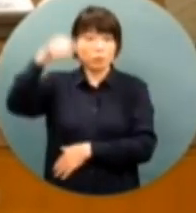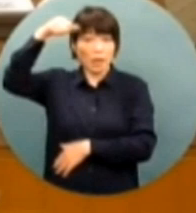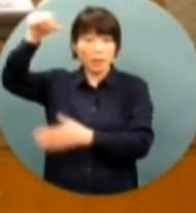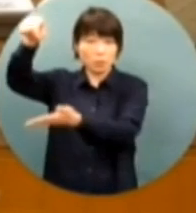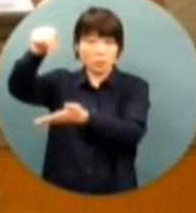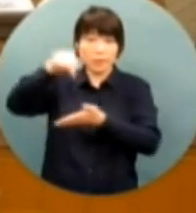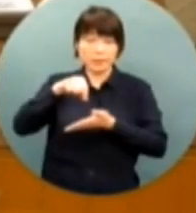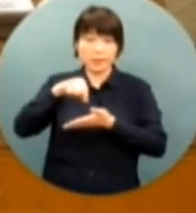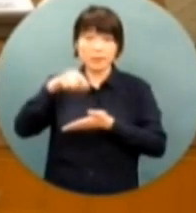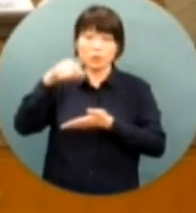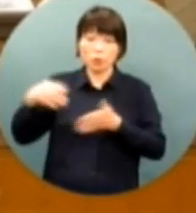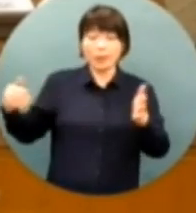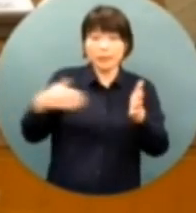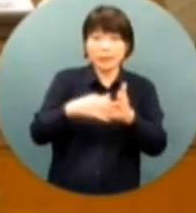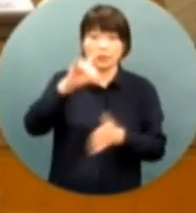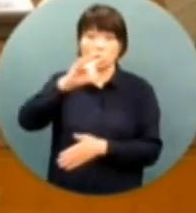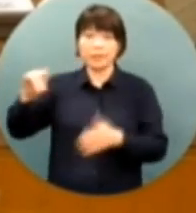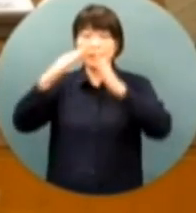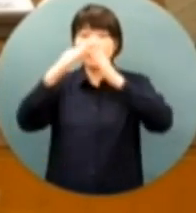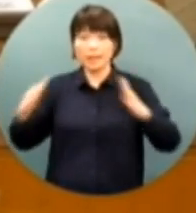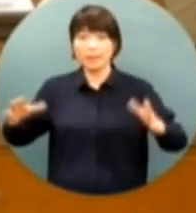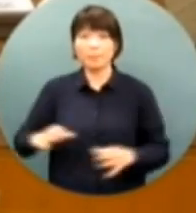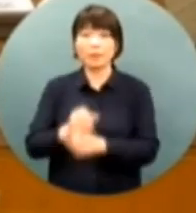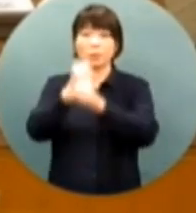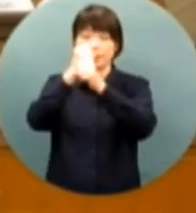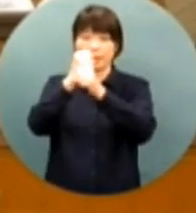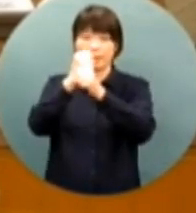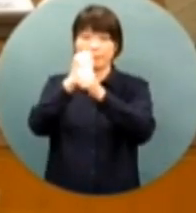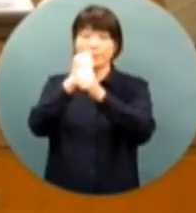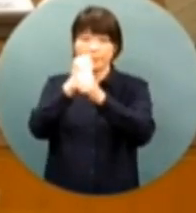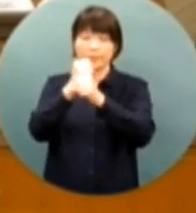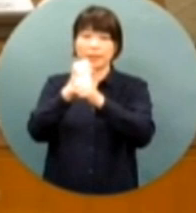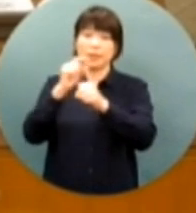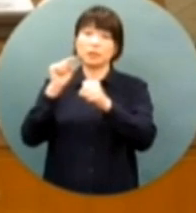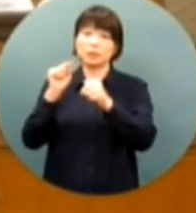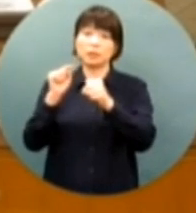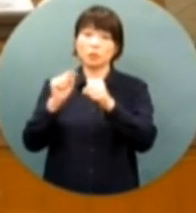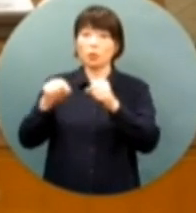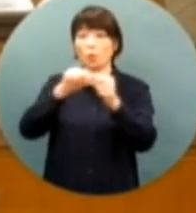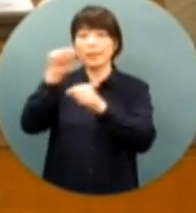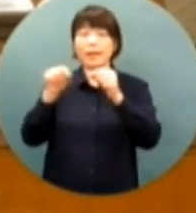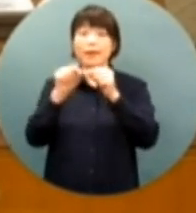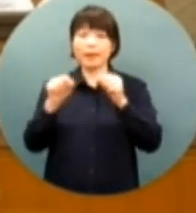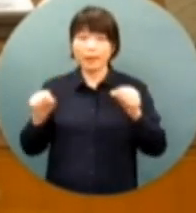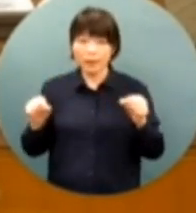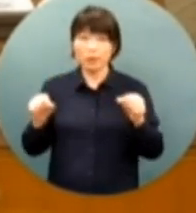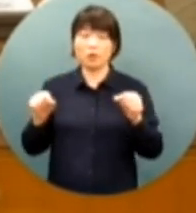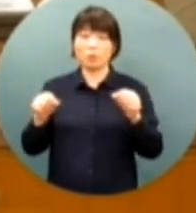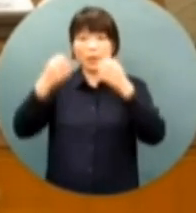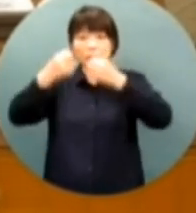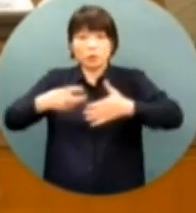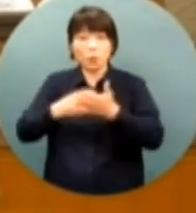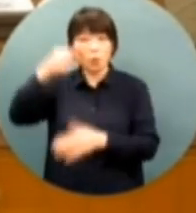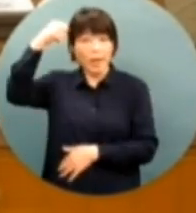最終的には議会の方で一つにまとめられた、その結果をですね、条例